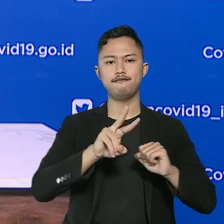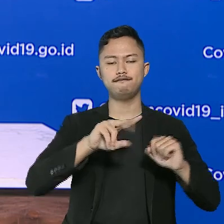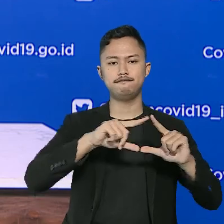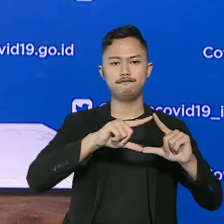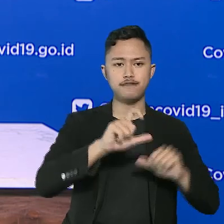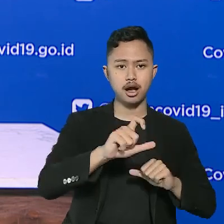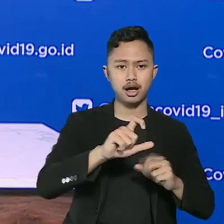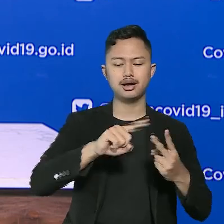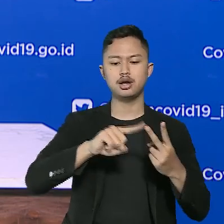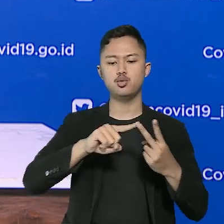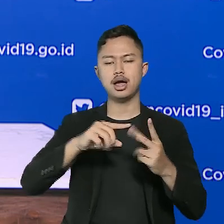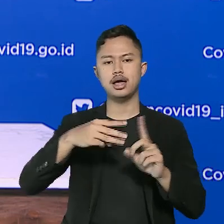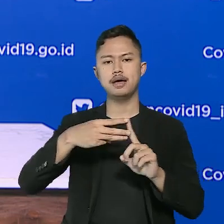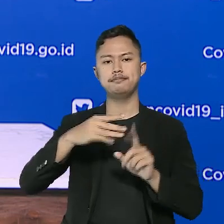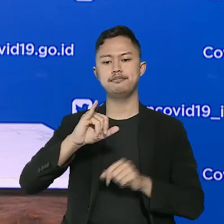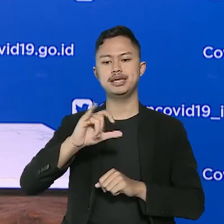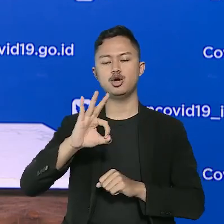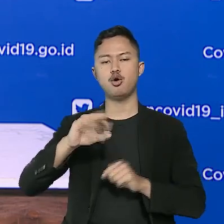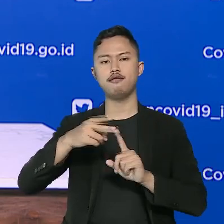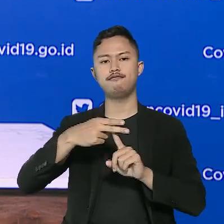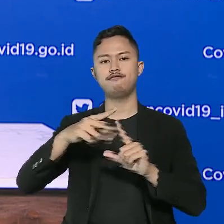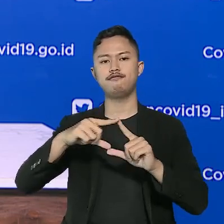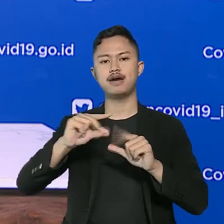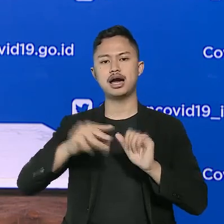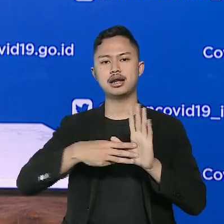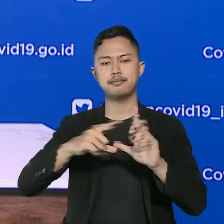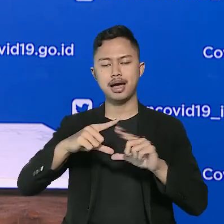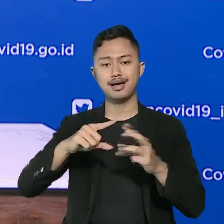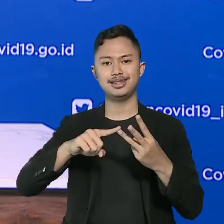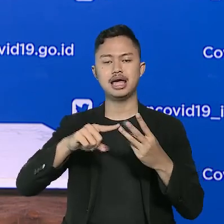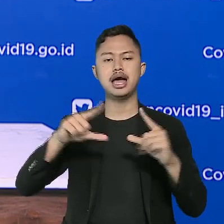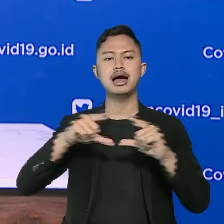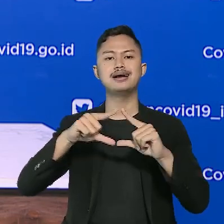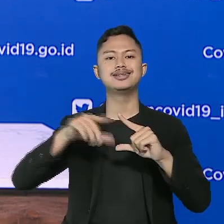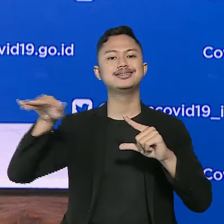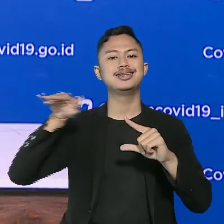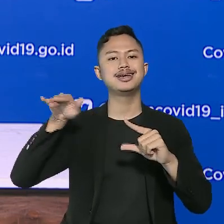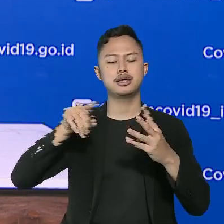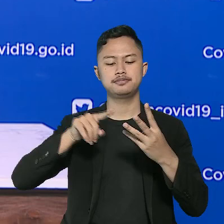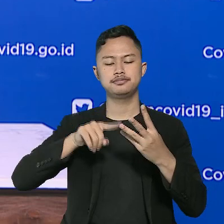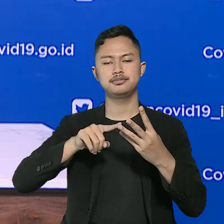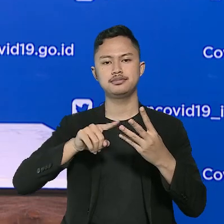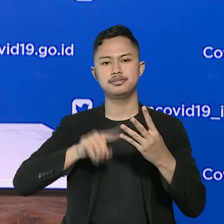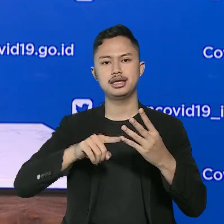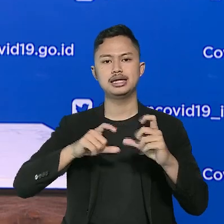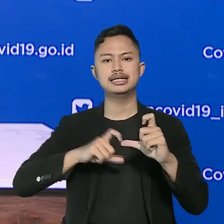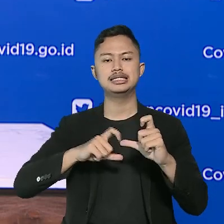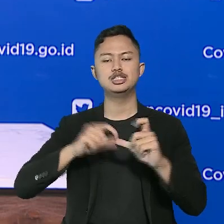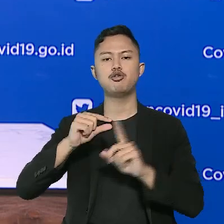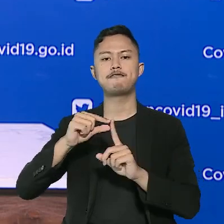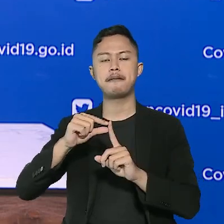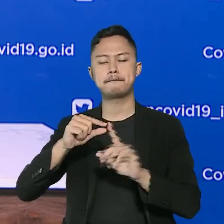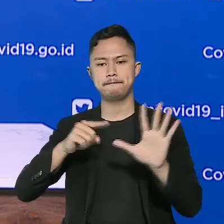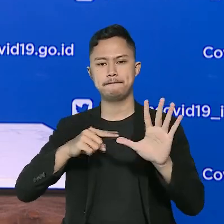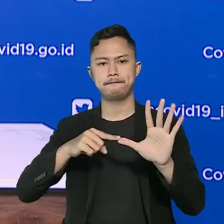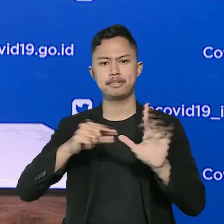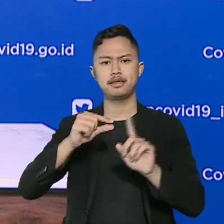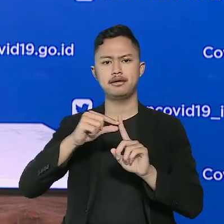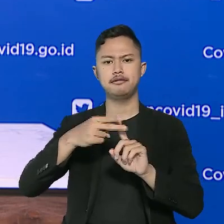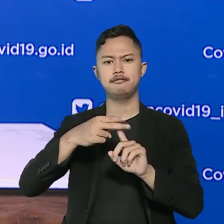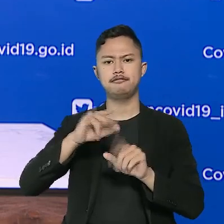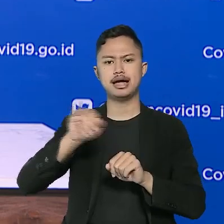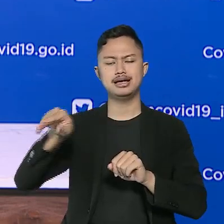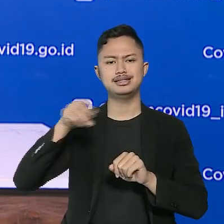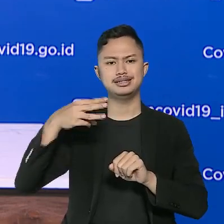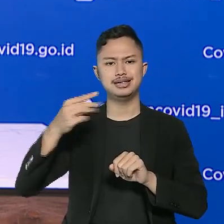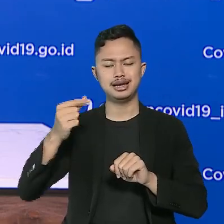COVID-19 Bio Farma, AstraZeneca, Sinopharm, Moderna, Pfizer,